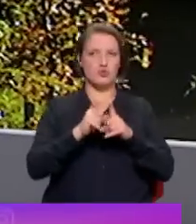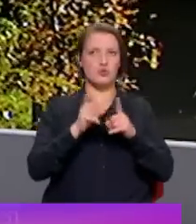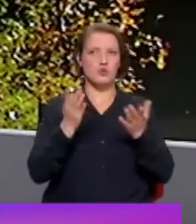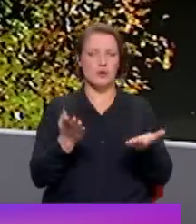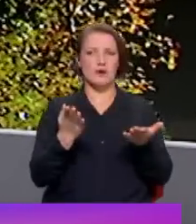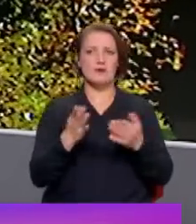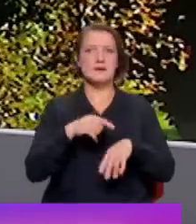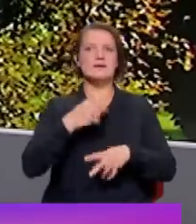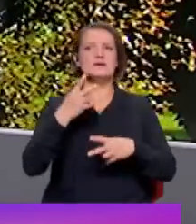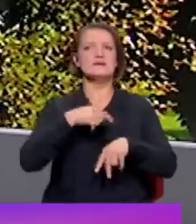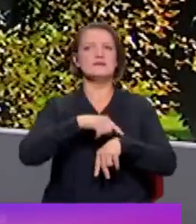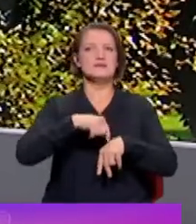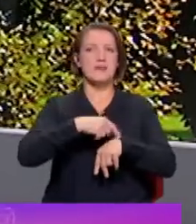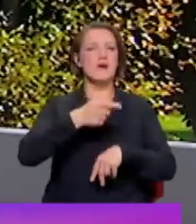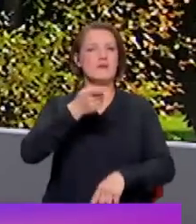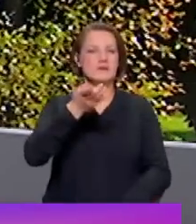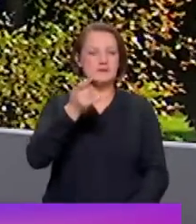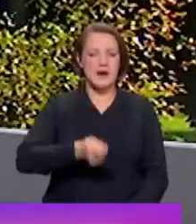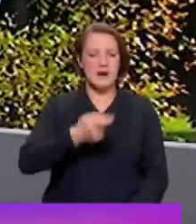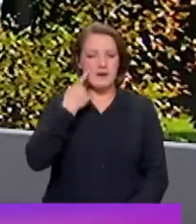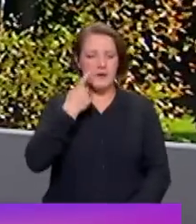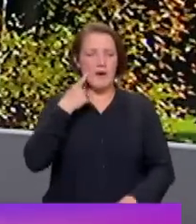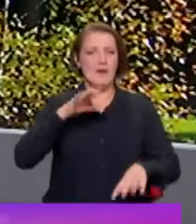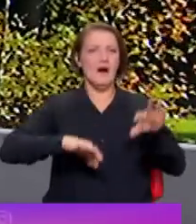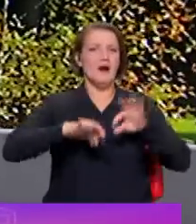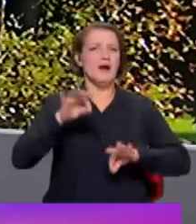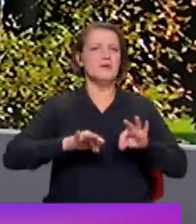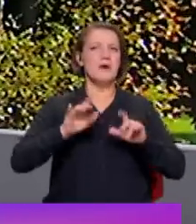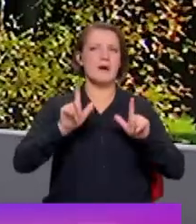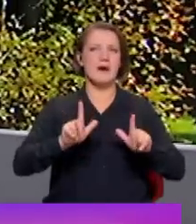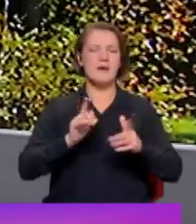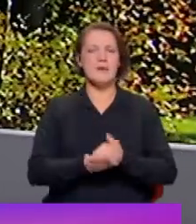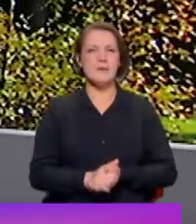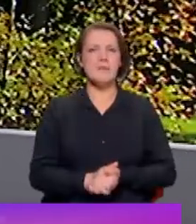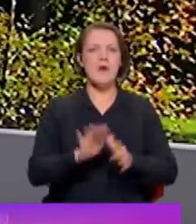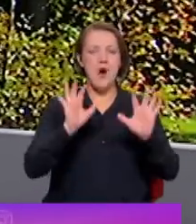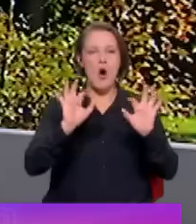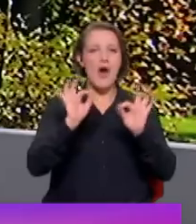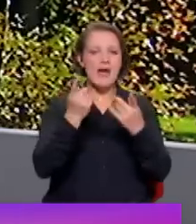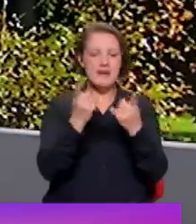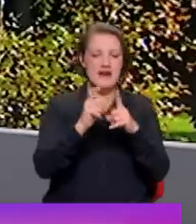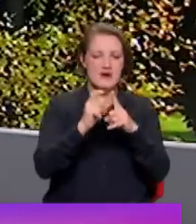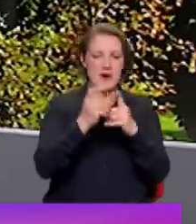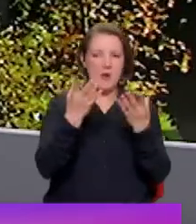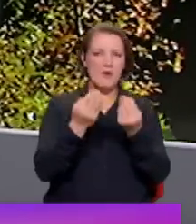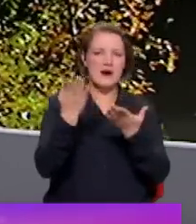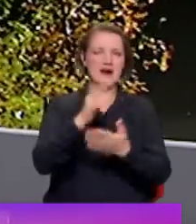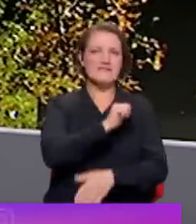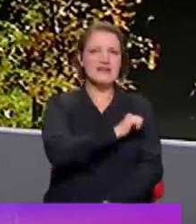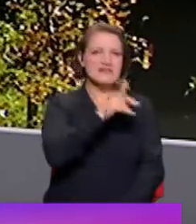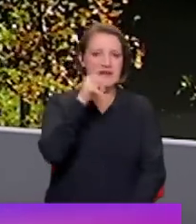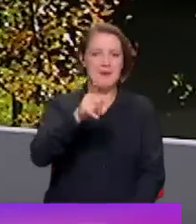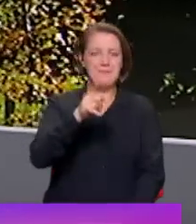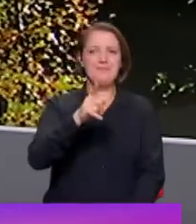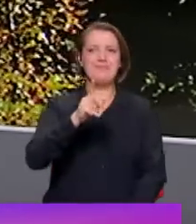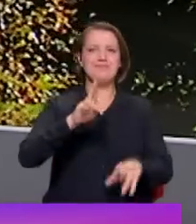durumun zamanın koşullarına göre de değerlendirmek gerekiyor Eee öyle bir durum olmuş ki orada zaten böyle